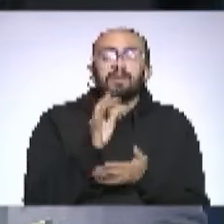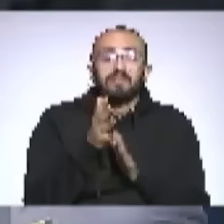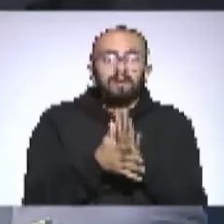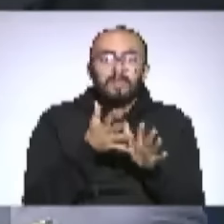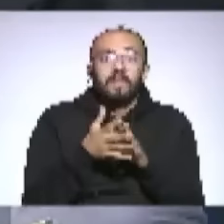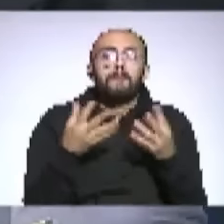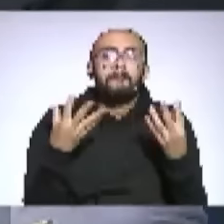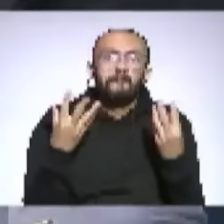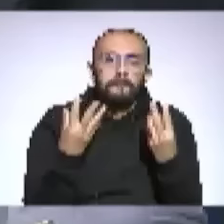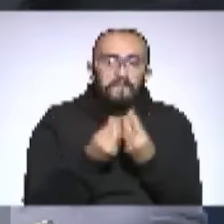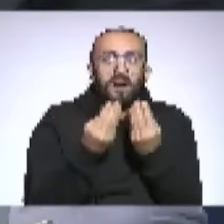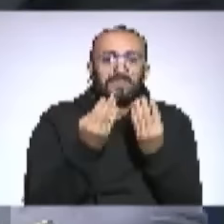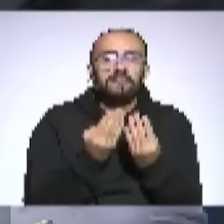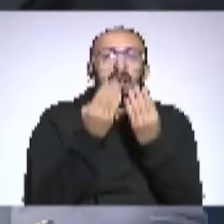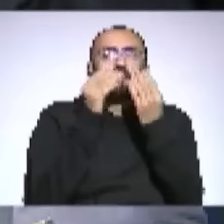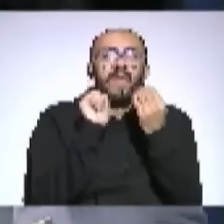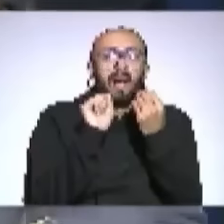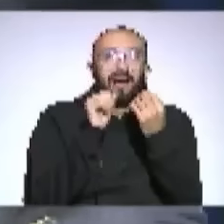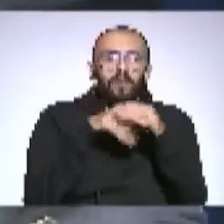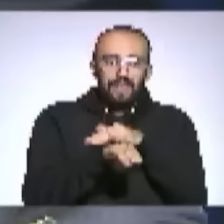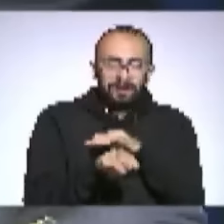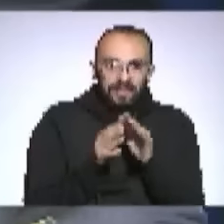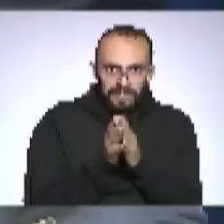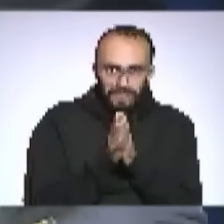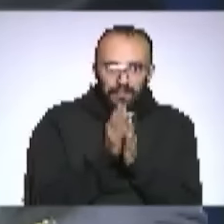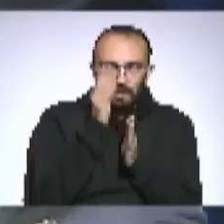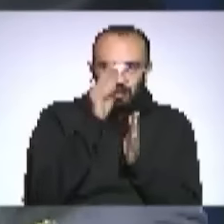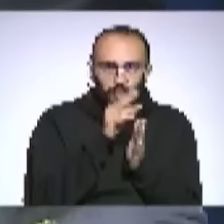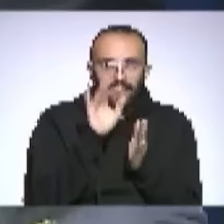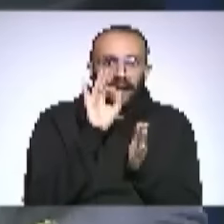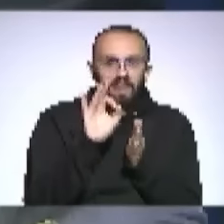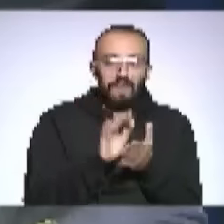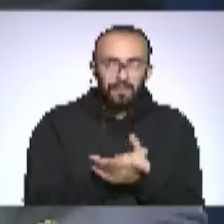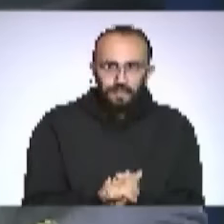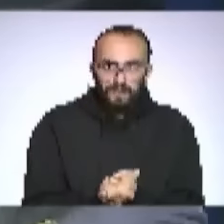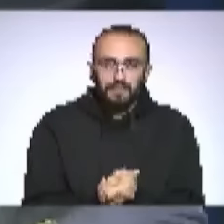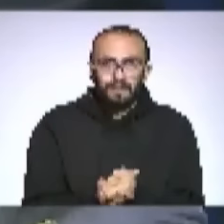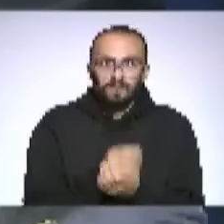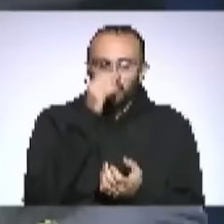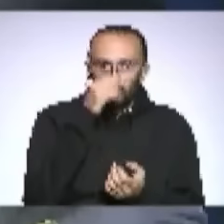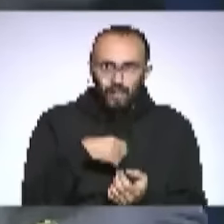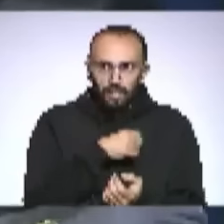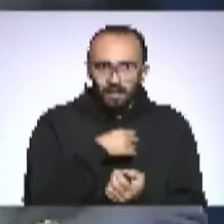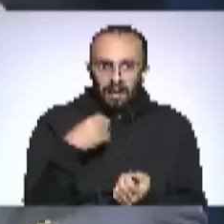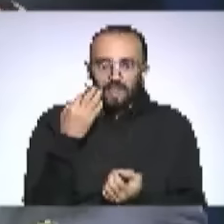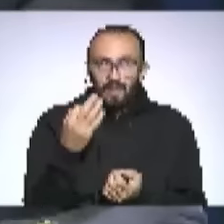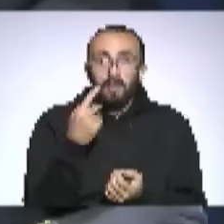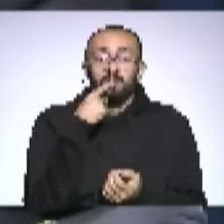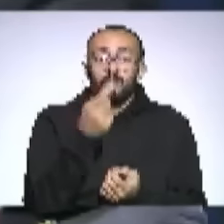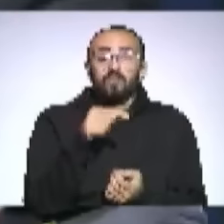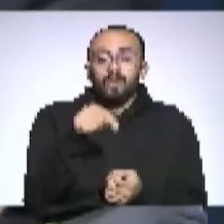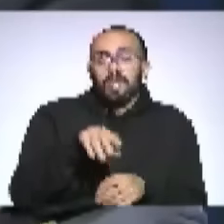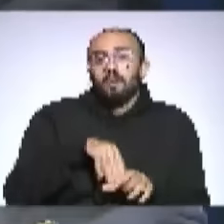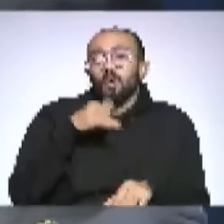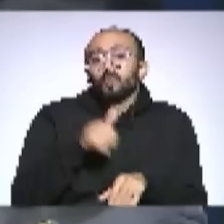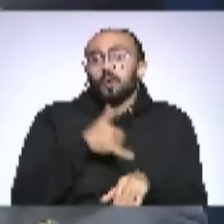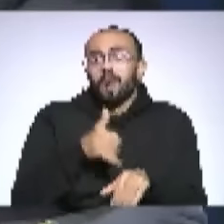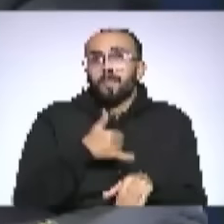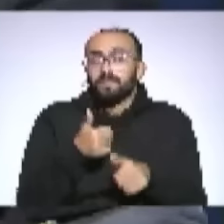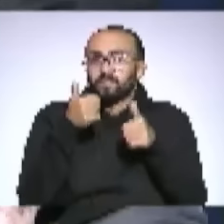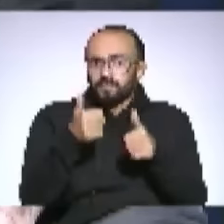الاكليل اللي هي الرشومات الثلاثه فاحنا النهارده بنقول عاوز يعمل خطوبه